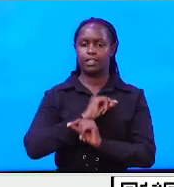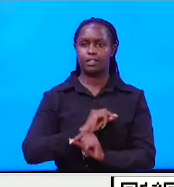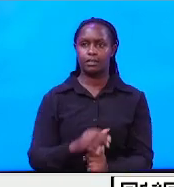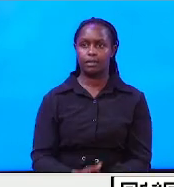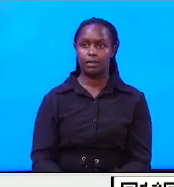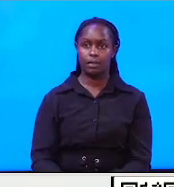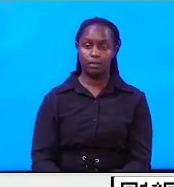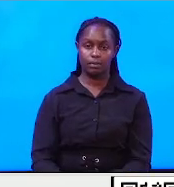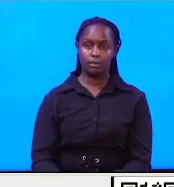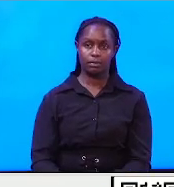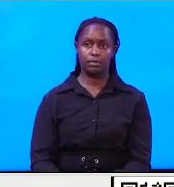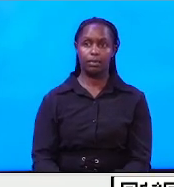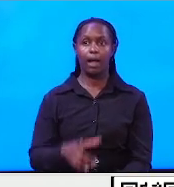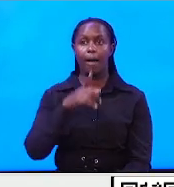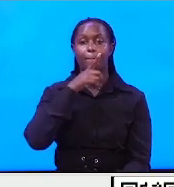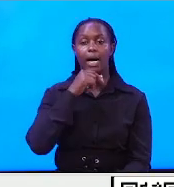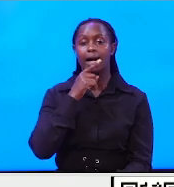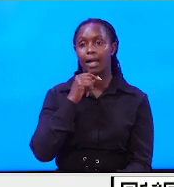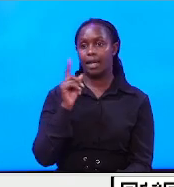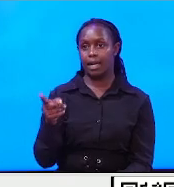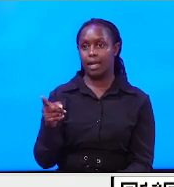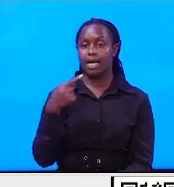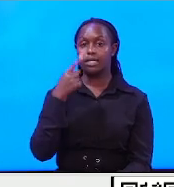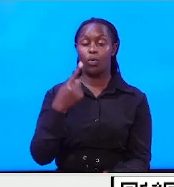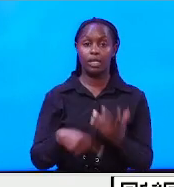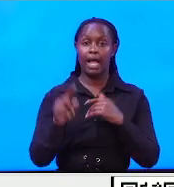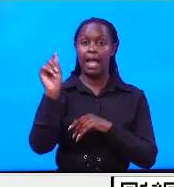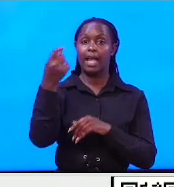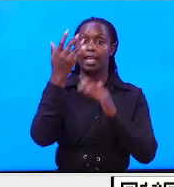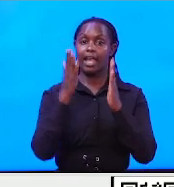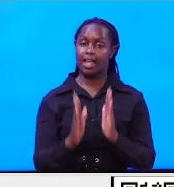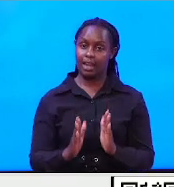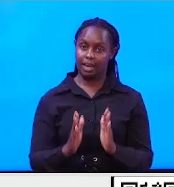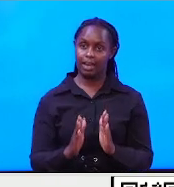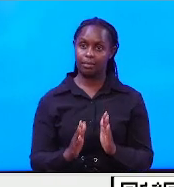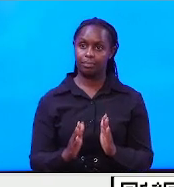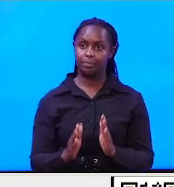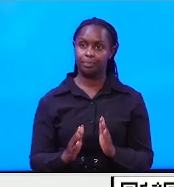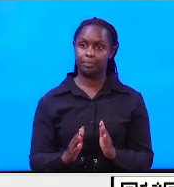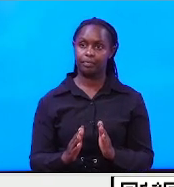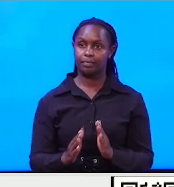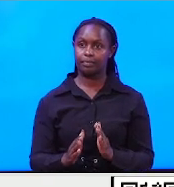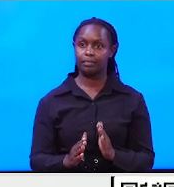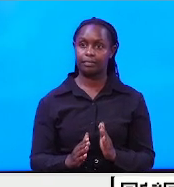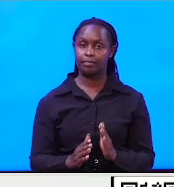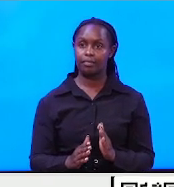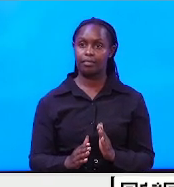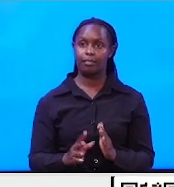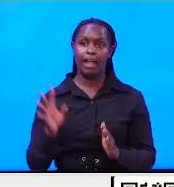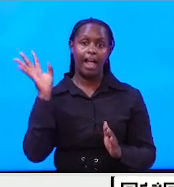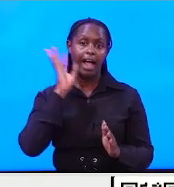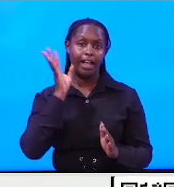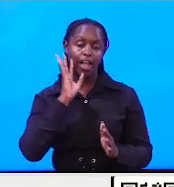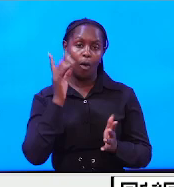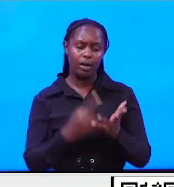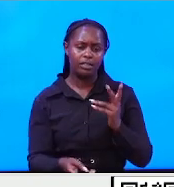Huyu mzungu anasemekana kwamba ni Mkenya, na nafikiri mna habari kwamba magari yake yalichomwa